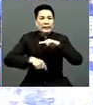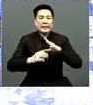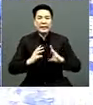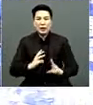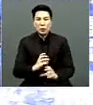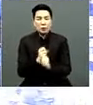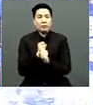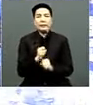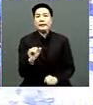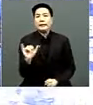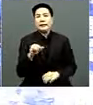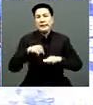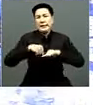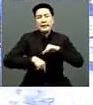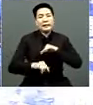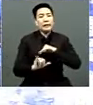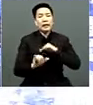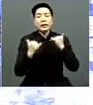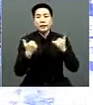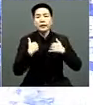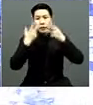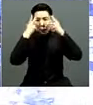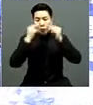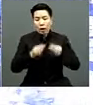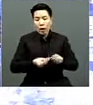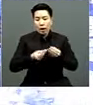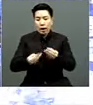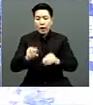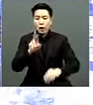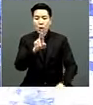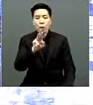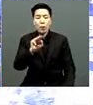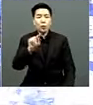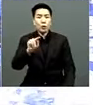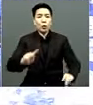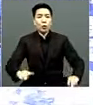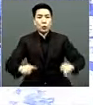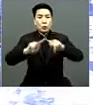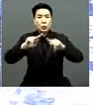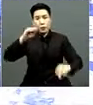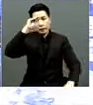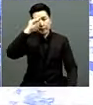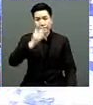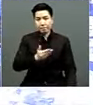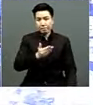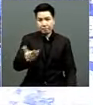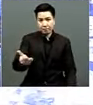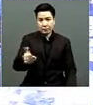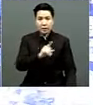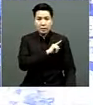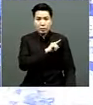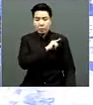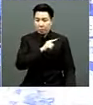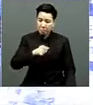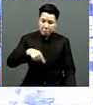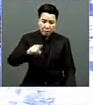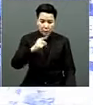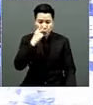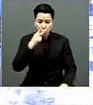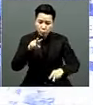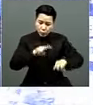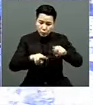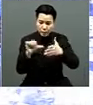นะครับก็ท่านนายกก็ได้มอบให้กับทางท่านรัฐมนตรีว่าการกระทรวงศึกษาธิการได้ไปดูแลเพื่อที่จะอย่างที่บอก